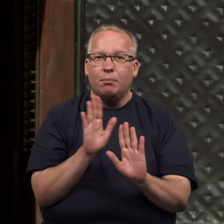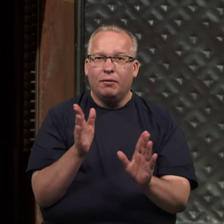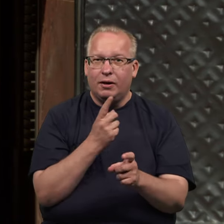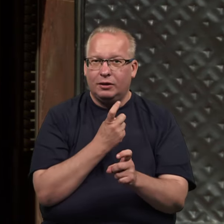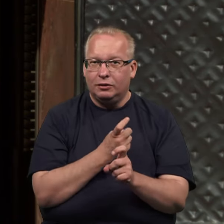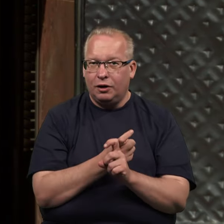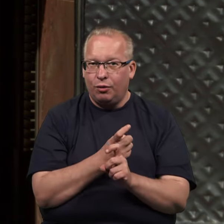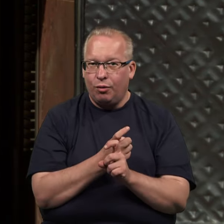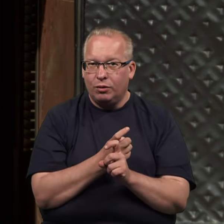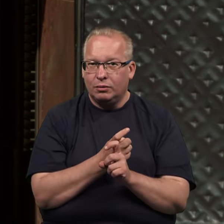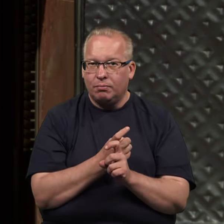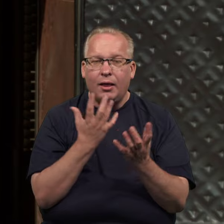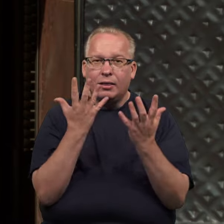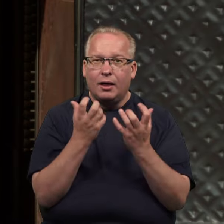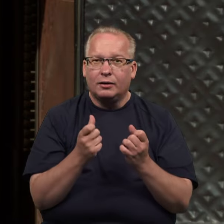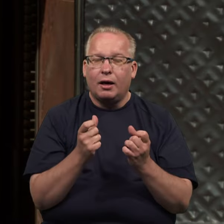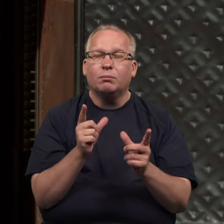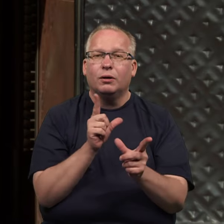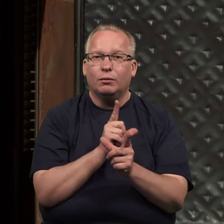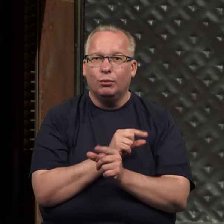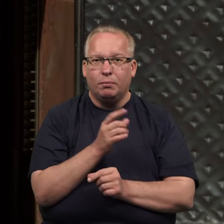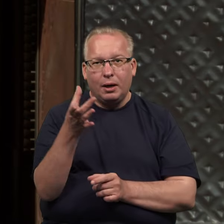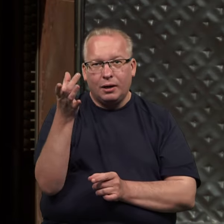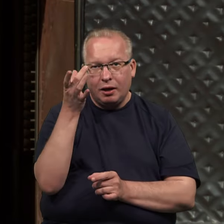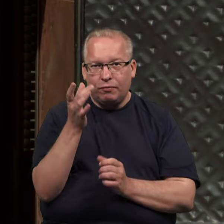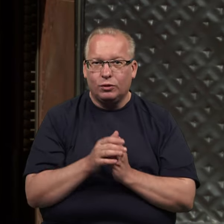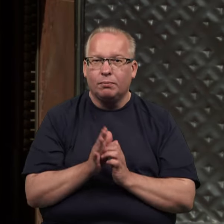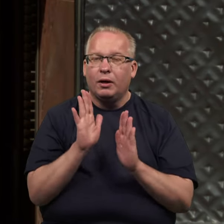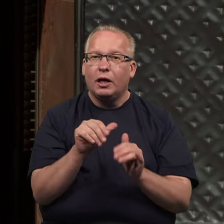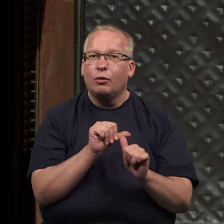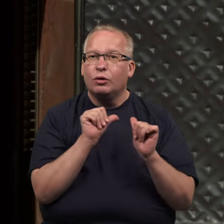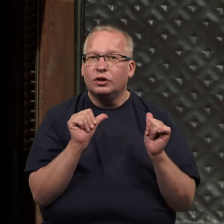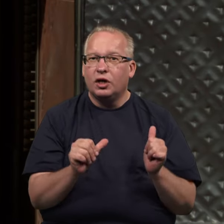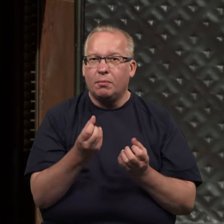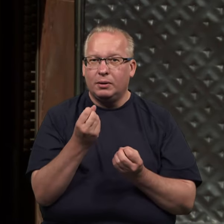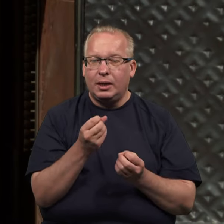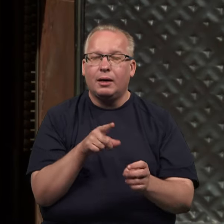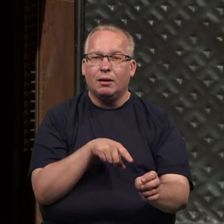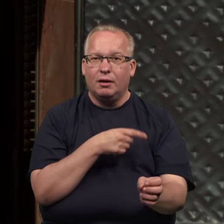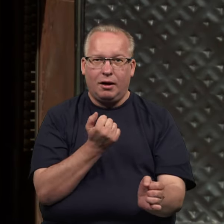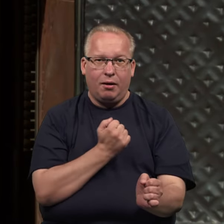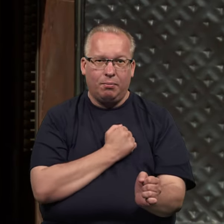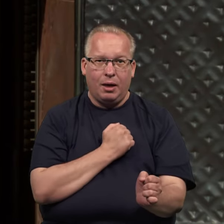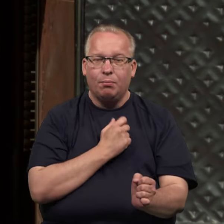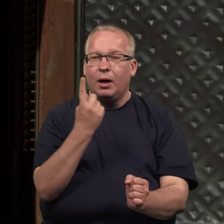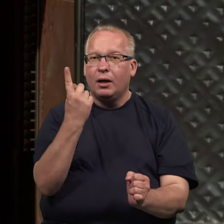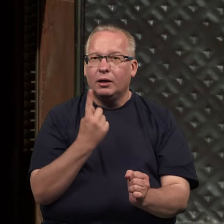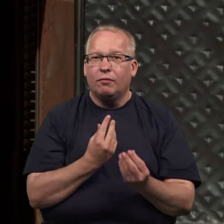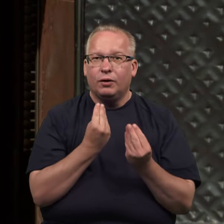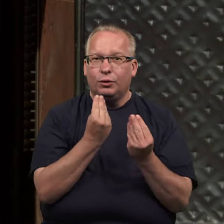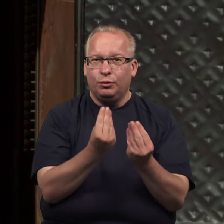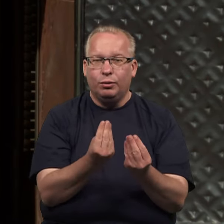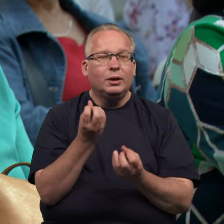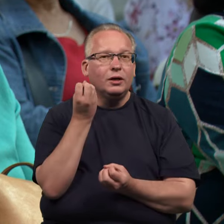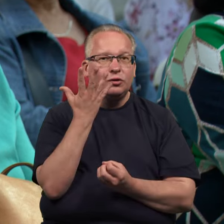kojos, netemdo nuovargis galvos. Tegul širdis ilgai dar plaka ir Dievas duoda